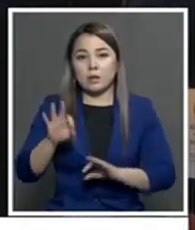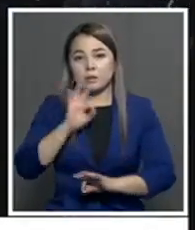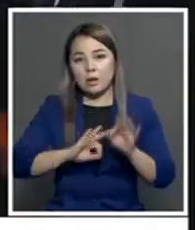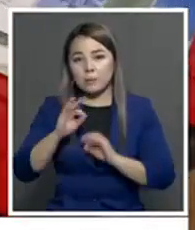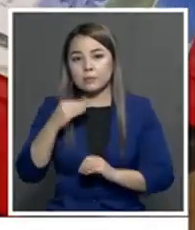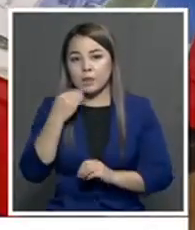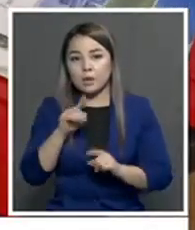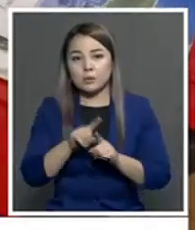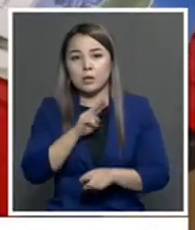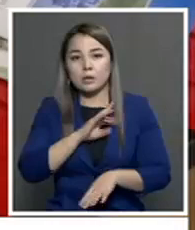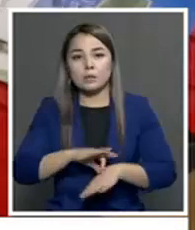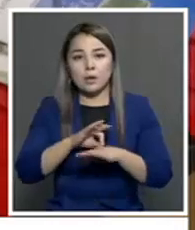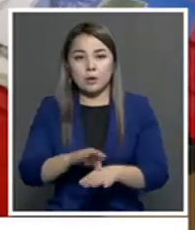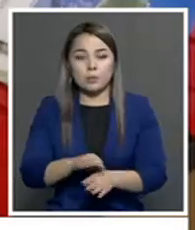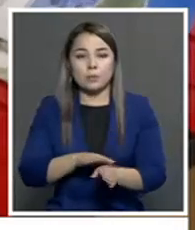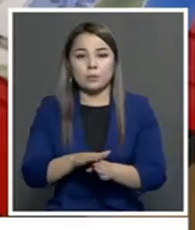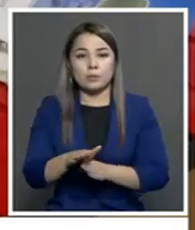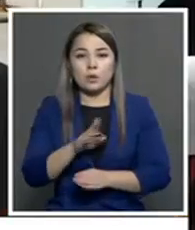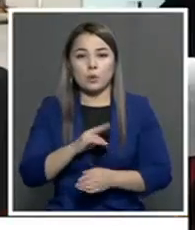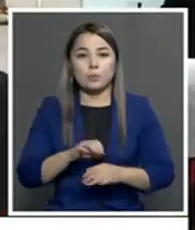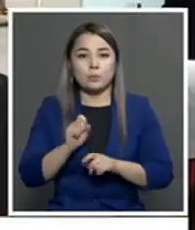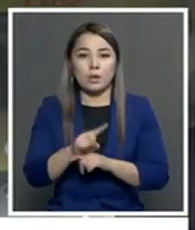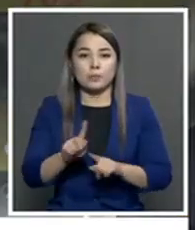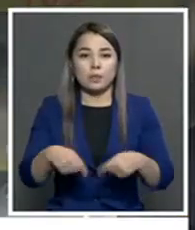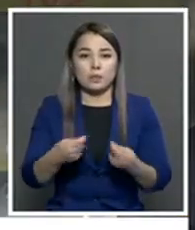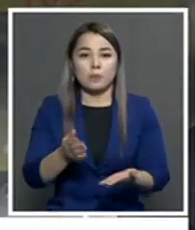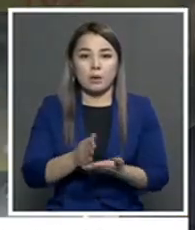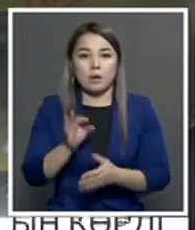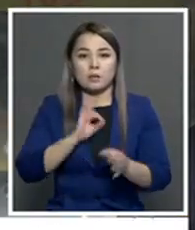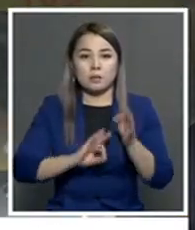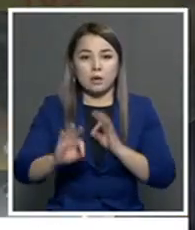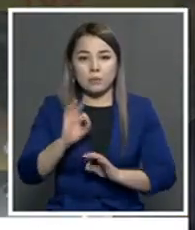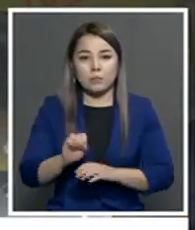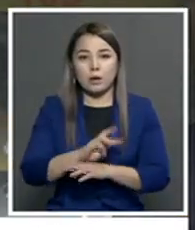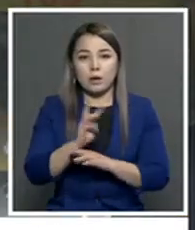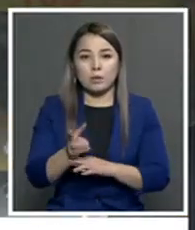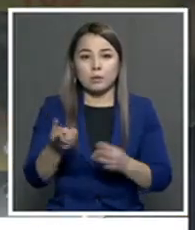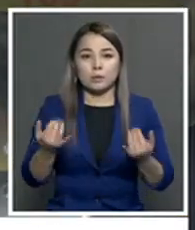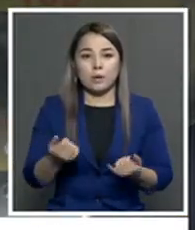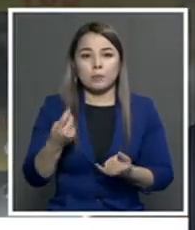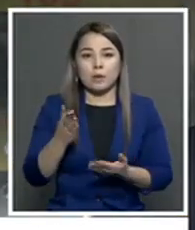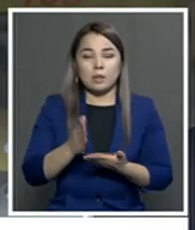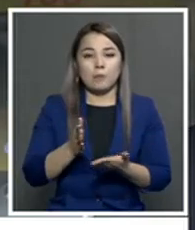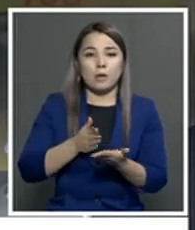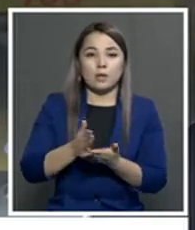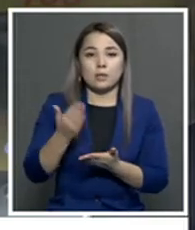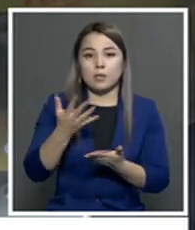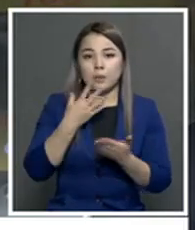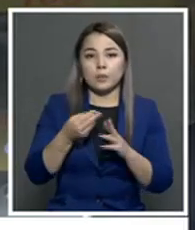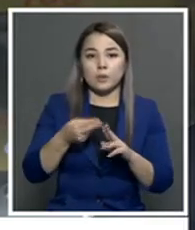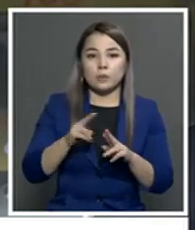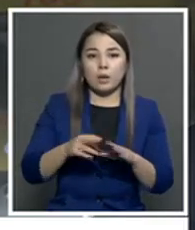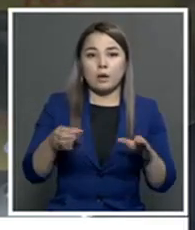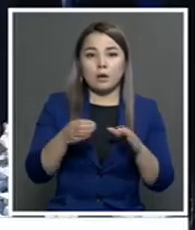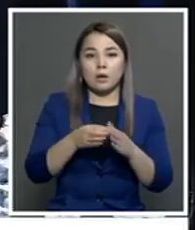сапалы медициналық қызмет көрсетуді тапсырды. Дәрі-дәрмекпен қамтамасыз ету бірнеше бағытта, оның ішінде мына стационарда арнайы қамтамасыз